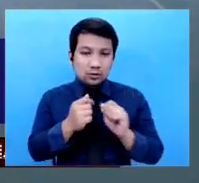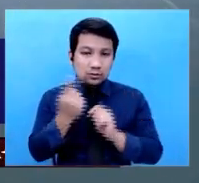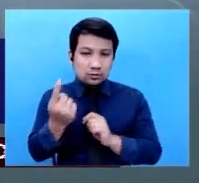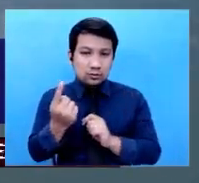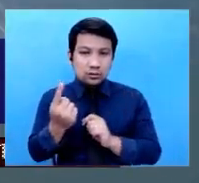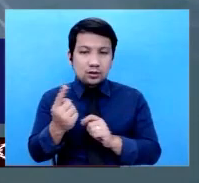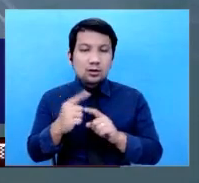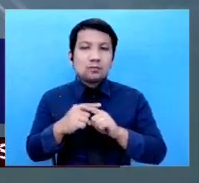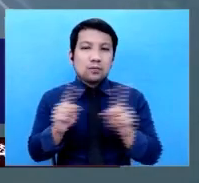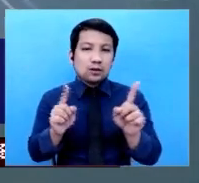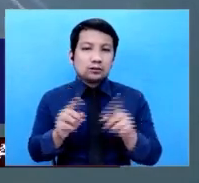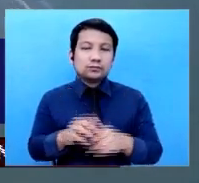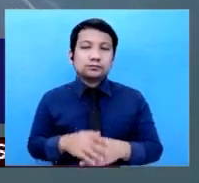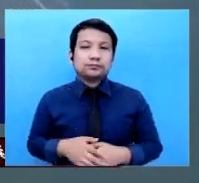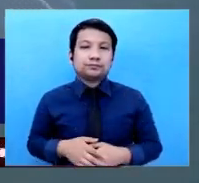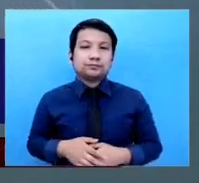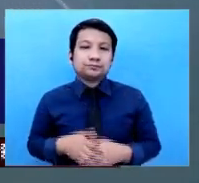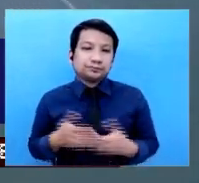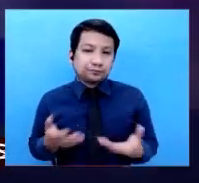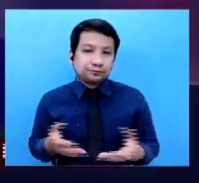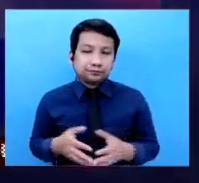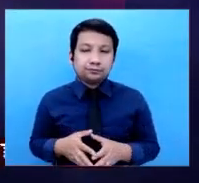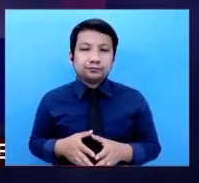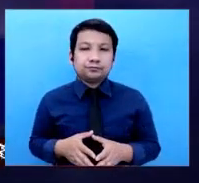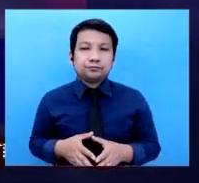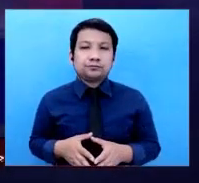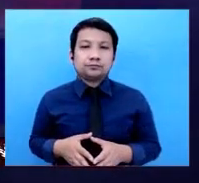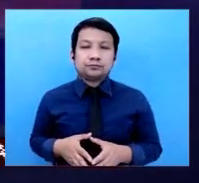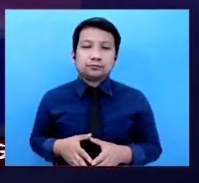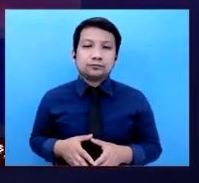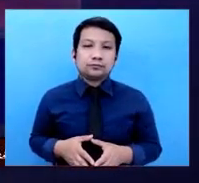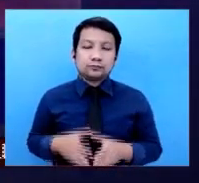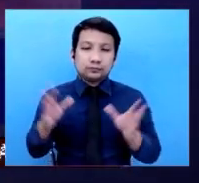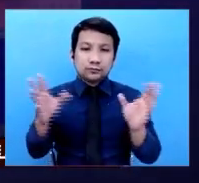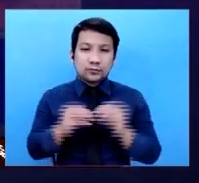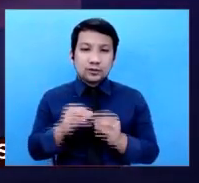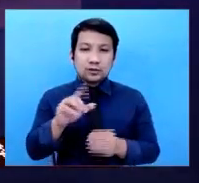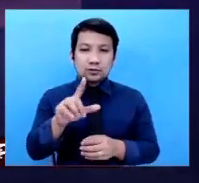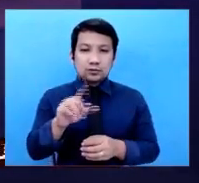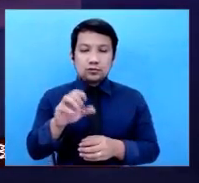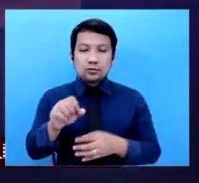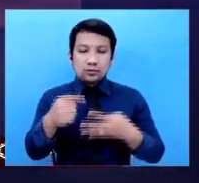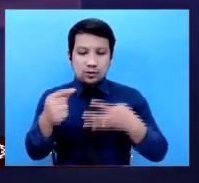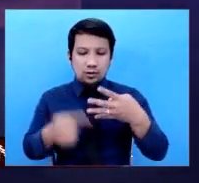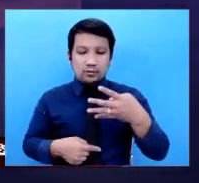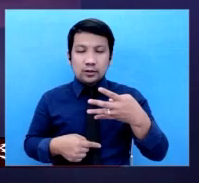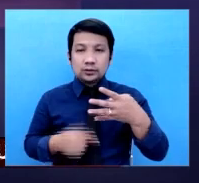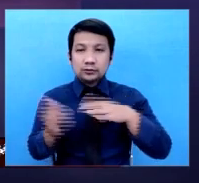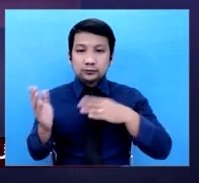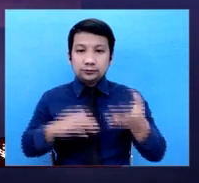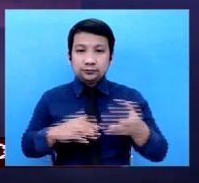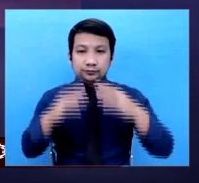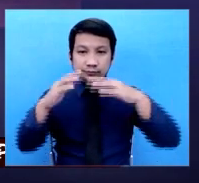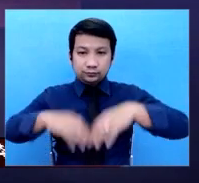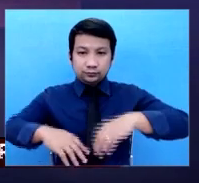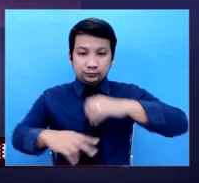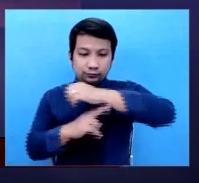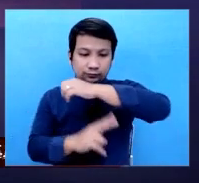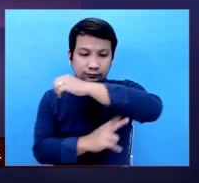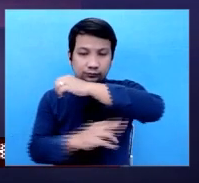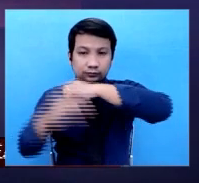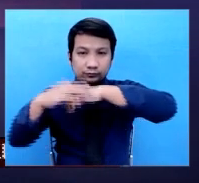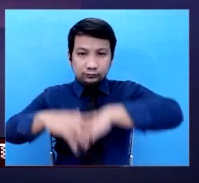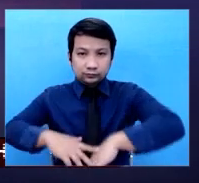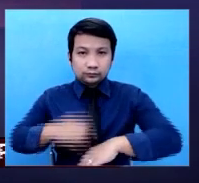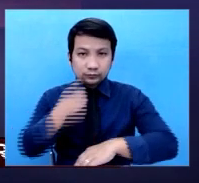Pero, best na lang. Ayon sa Loay PNP, apat ang nasawi sa pagbagsak ng tulay sa kanilang bayan